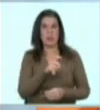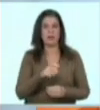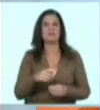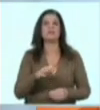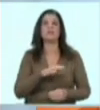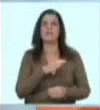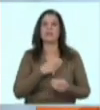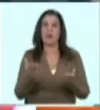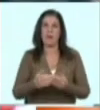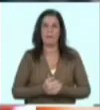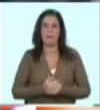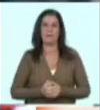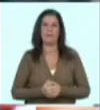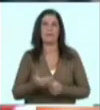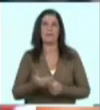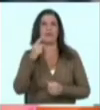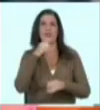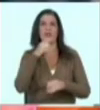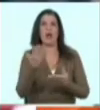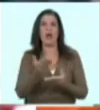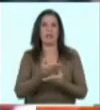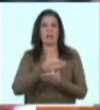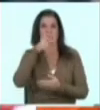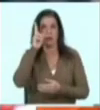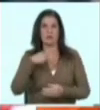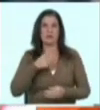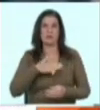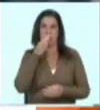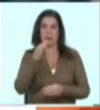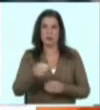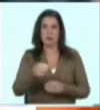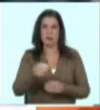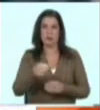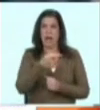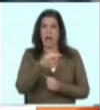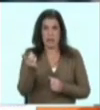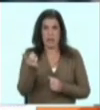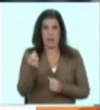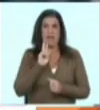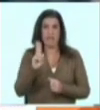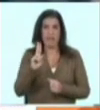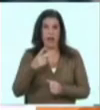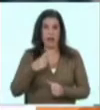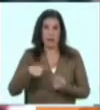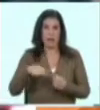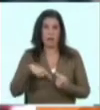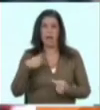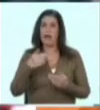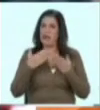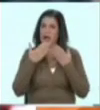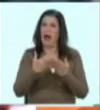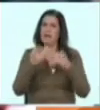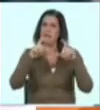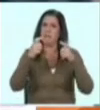שניגע בתיקים בליכוד, ענייני מהות. תשמע, אתם הבטחתם לנו, גם אתה שמעתי אותך בראיונות שונים, קראתי פוסטים של בנימין